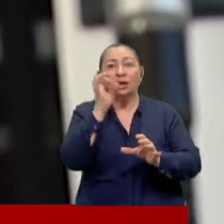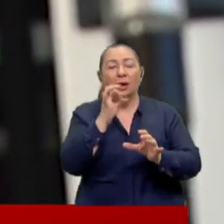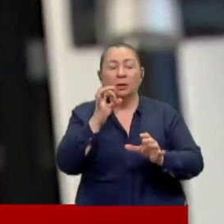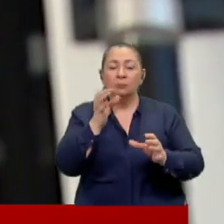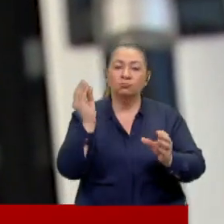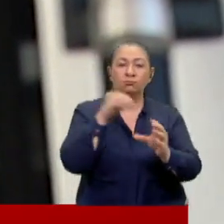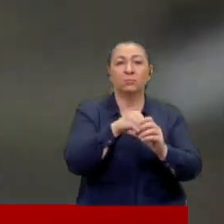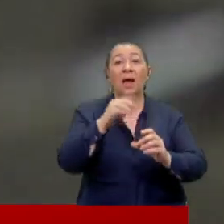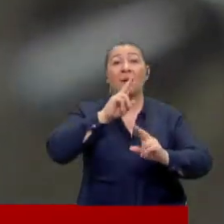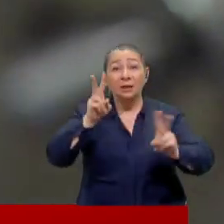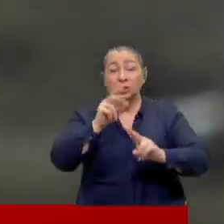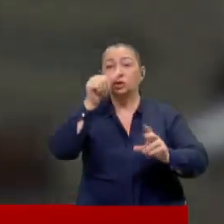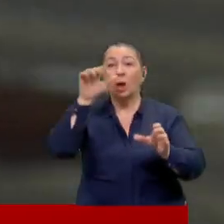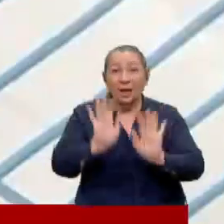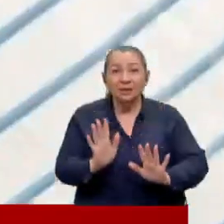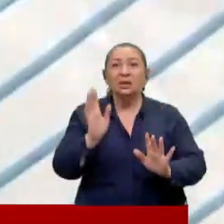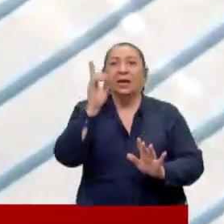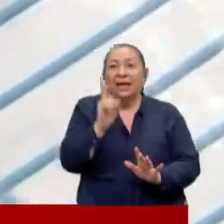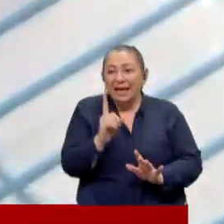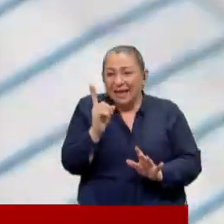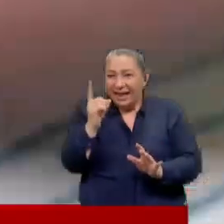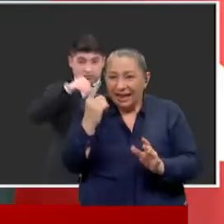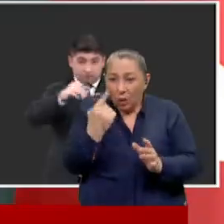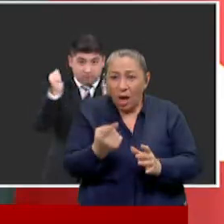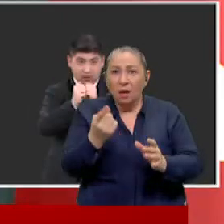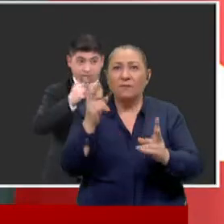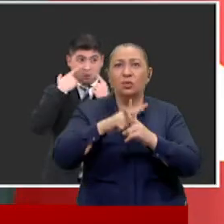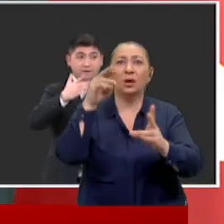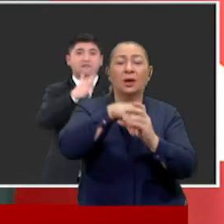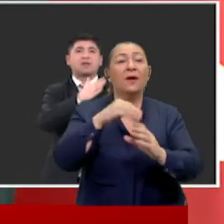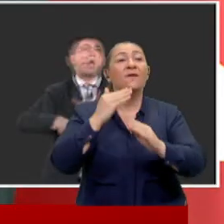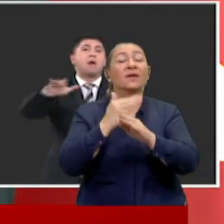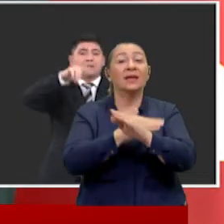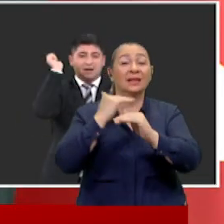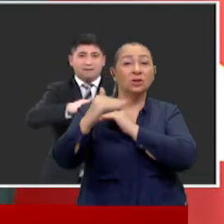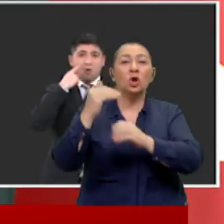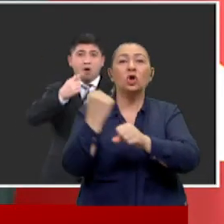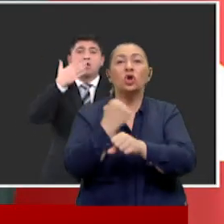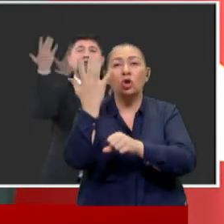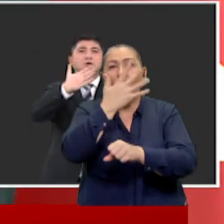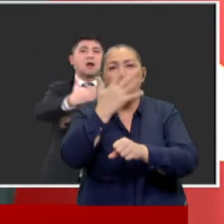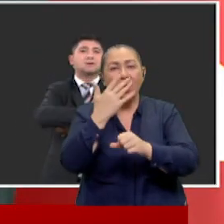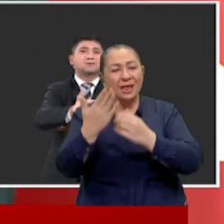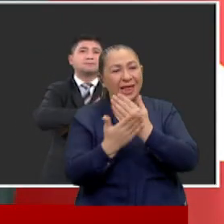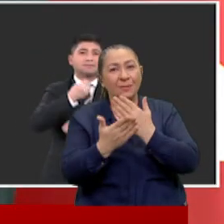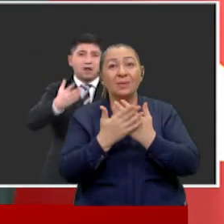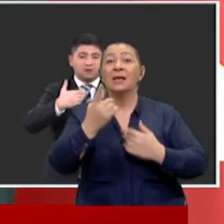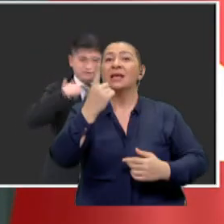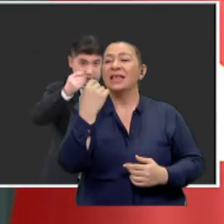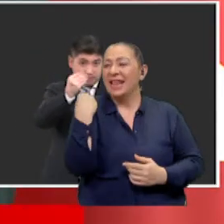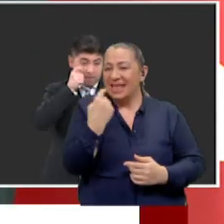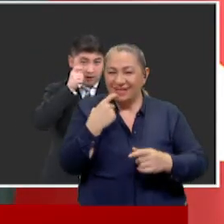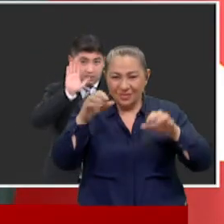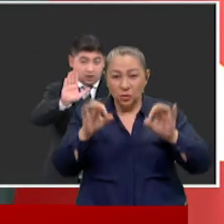elektrik doğalgaz zamları da yeni yılın ilk ayında faturalara yansıyacak vatandaşlarımıza yapılan kömür yardımlarının yeni yılla